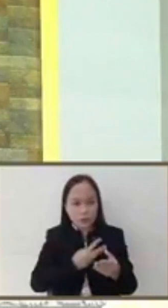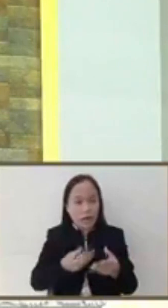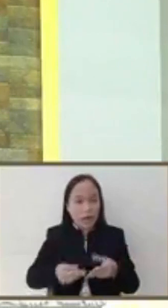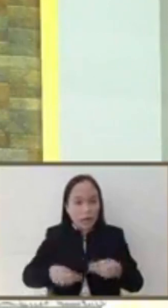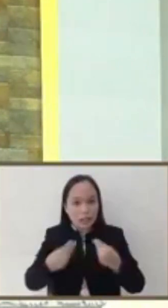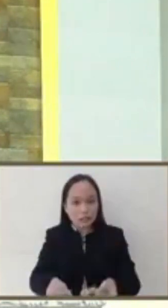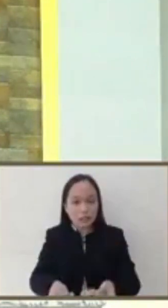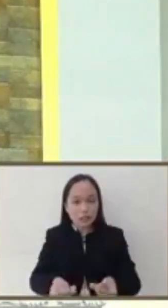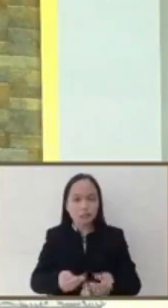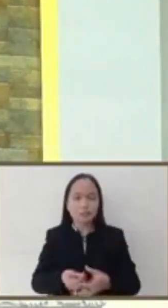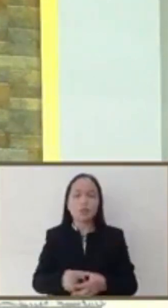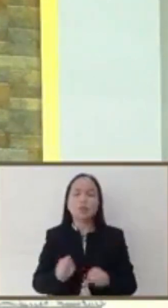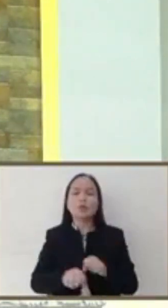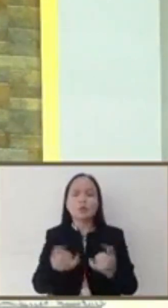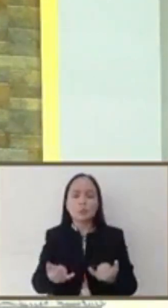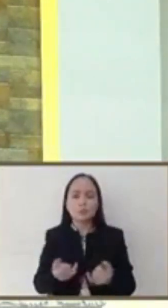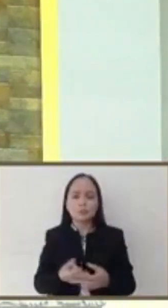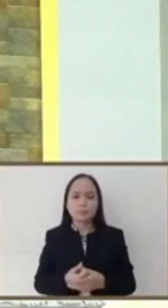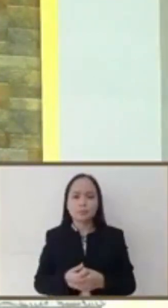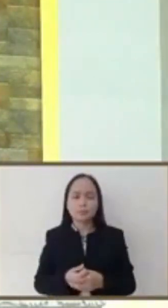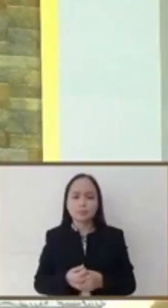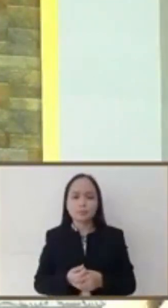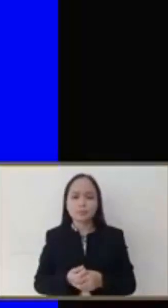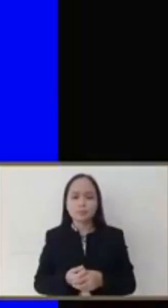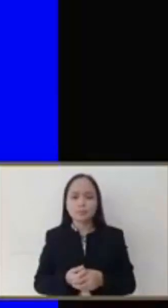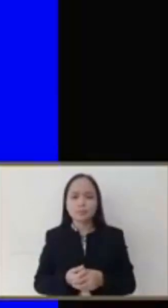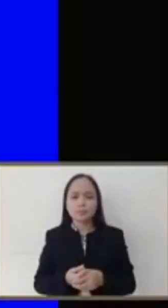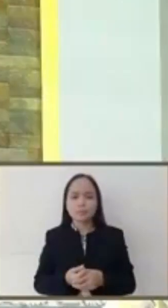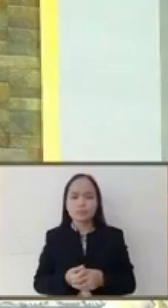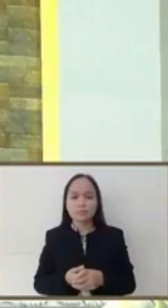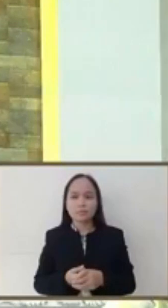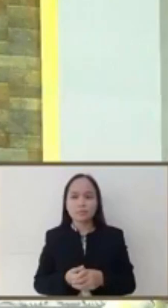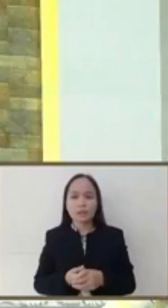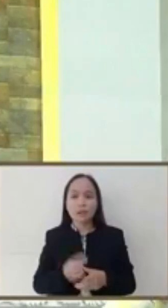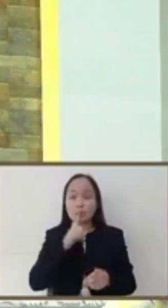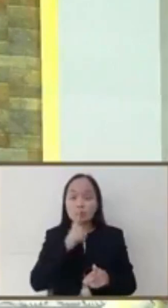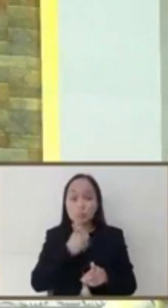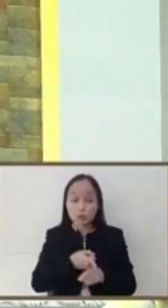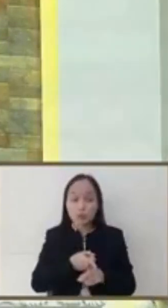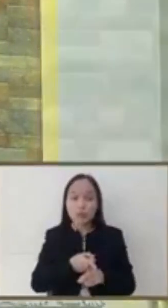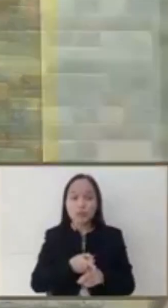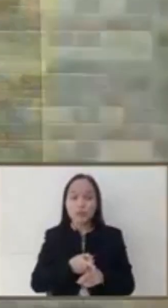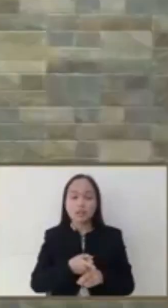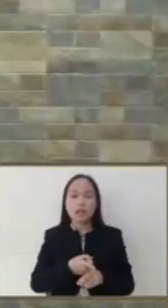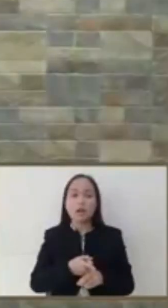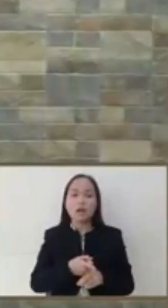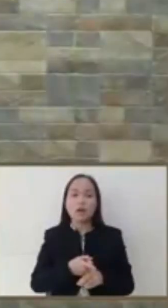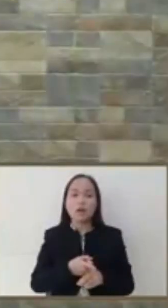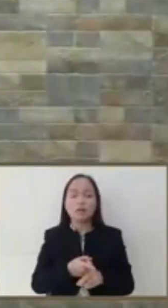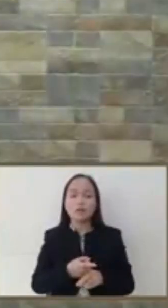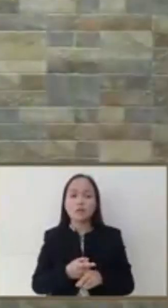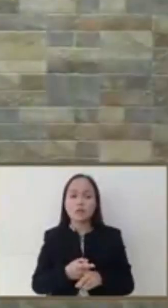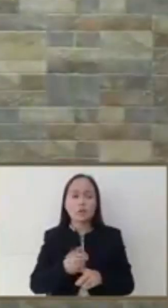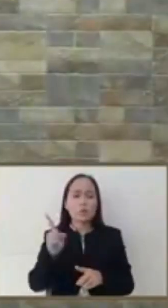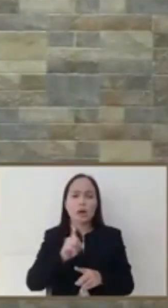See? So, makikita po natin dito na ang katotohanan, mga kapatid, ano kaya ang itsura natin, ano ang